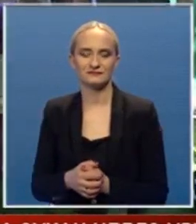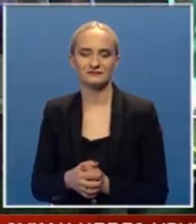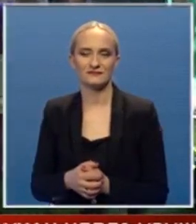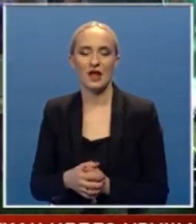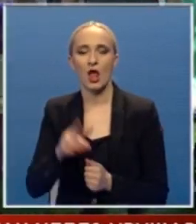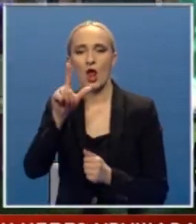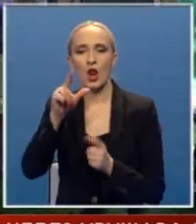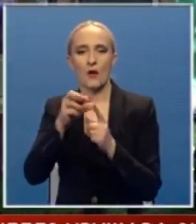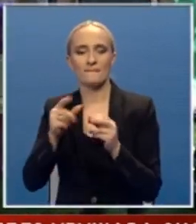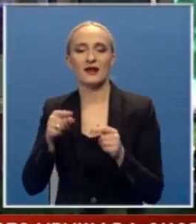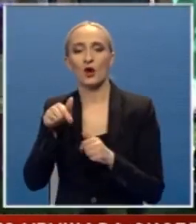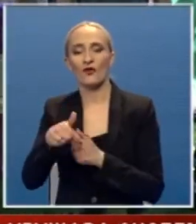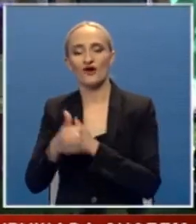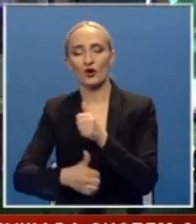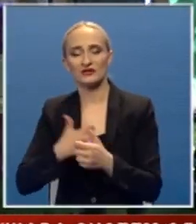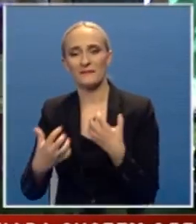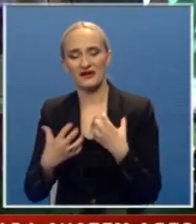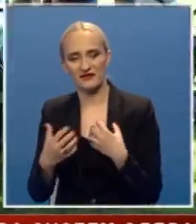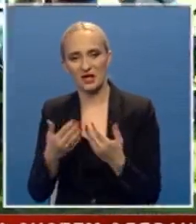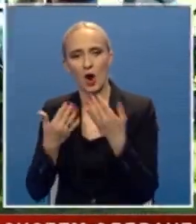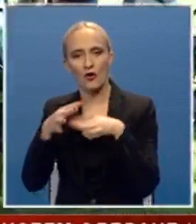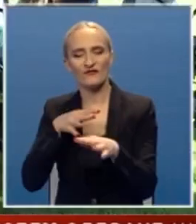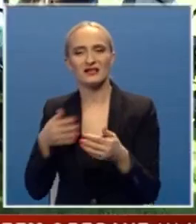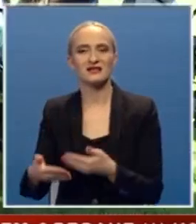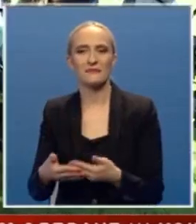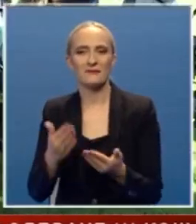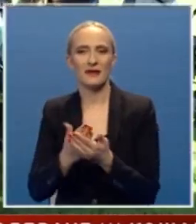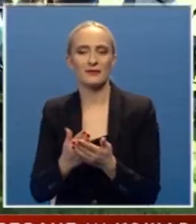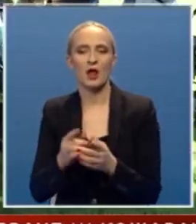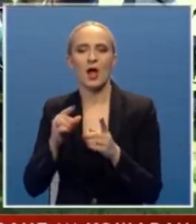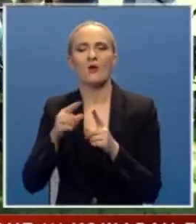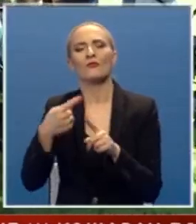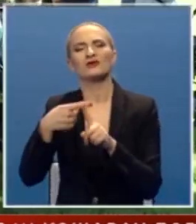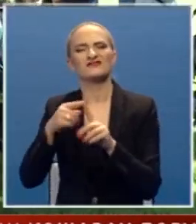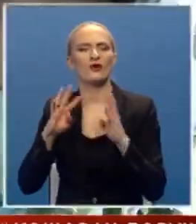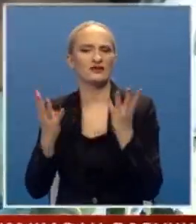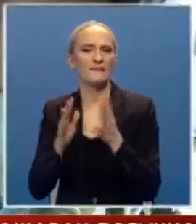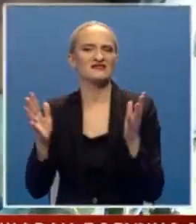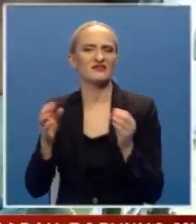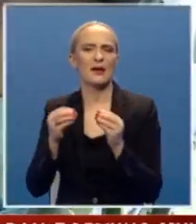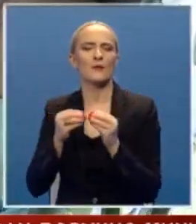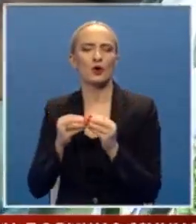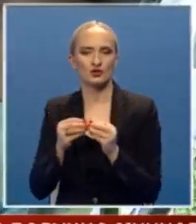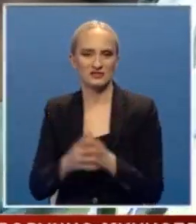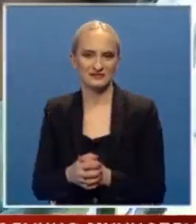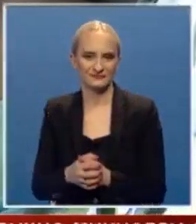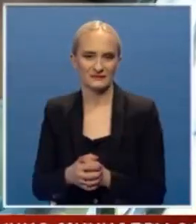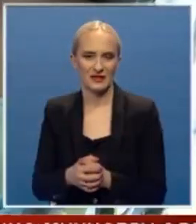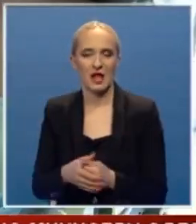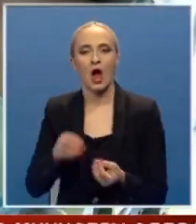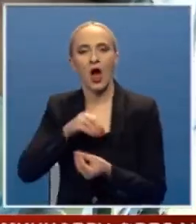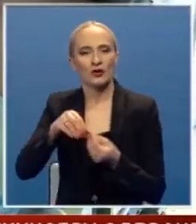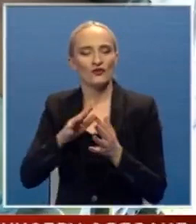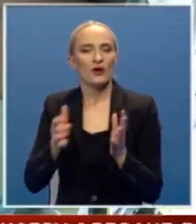U Loparama je ovogodišnja manifestacija konferencija beba održana u porti crkve pokrova Presvete Bogorodice. Roditelji